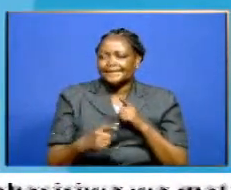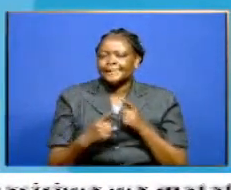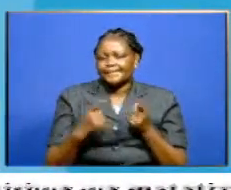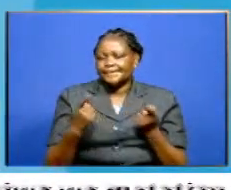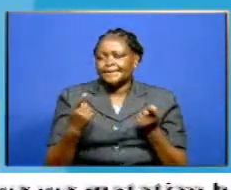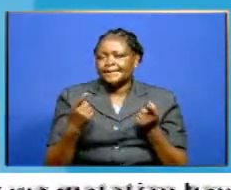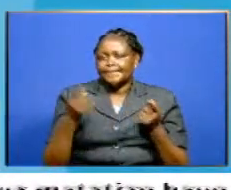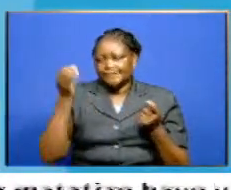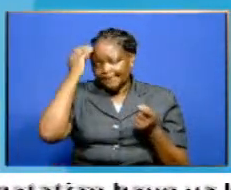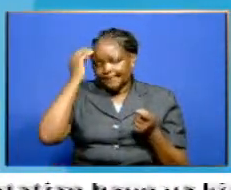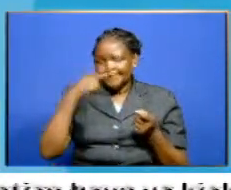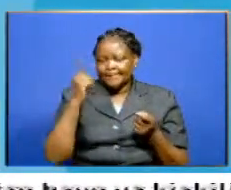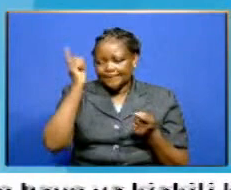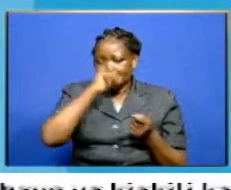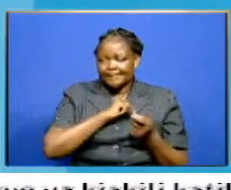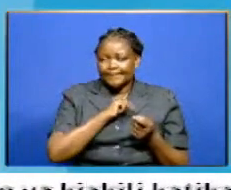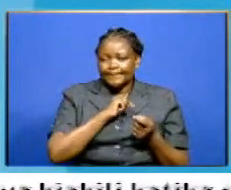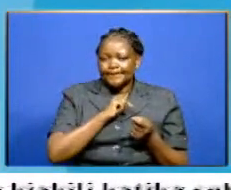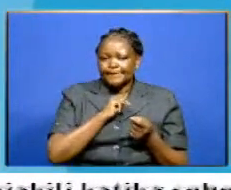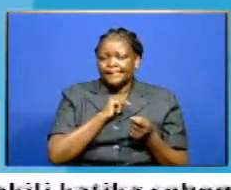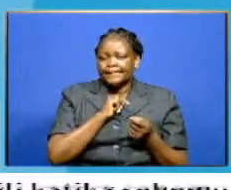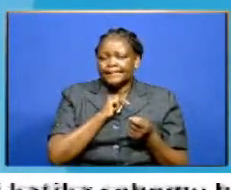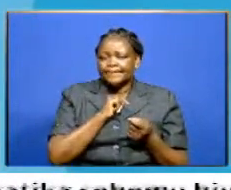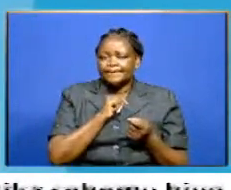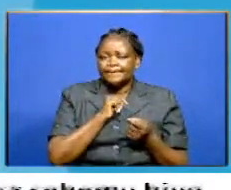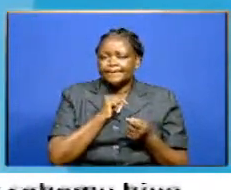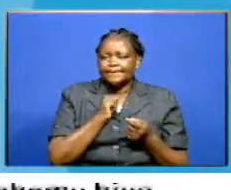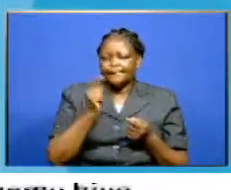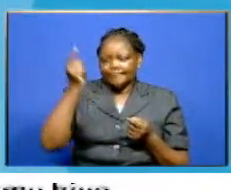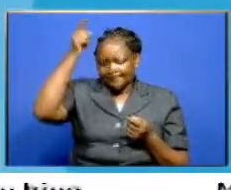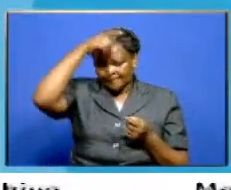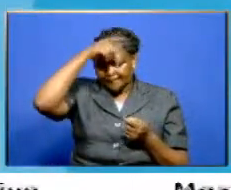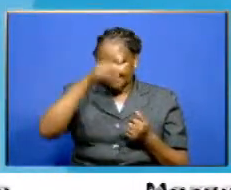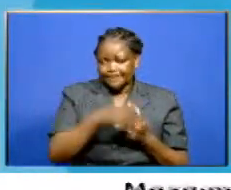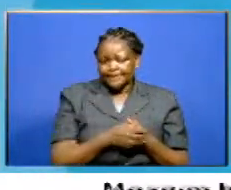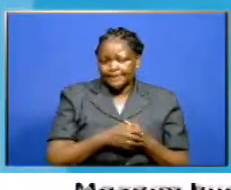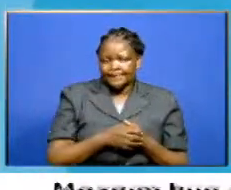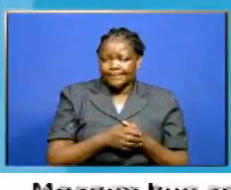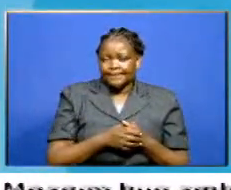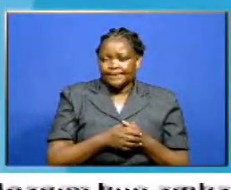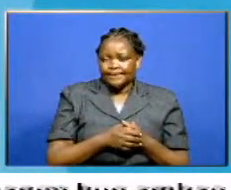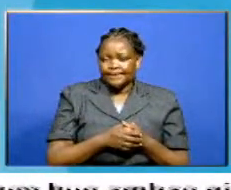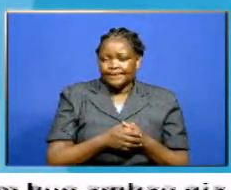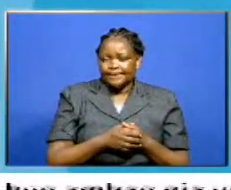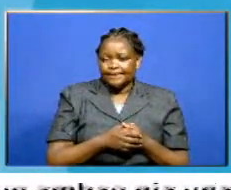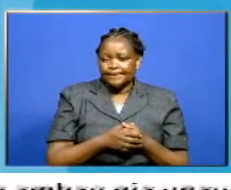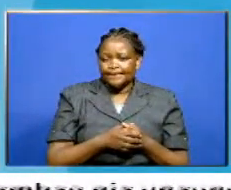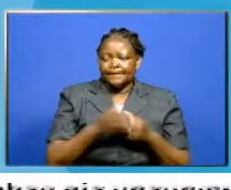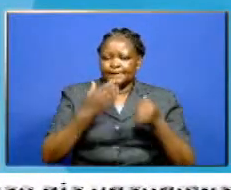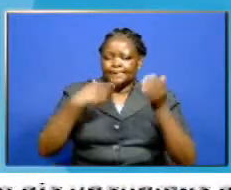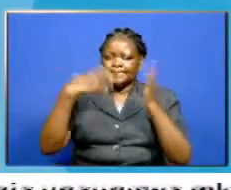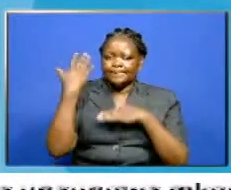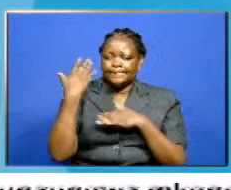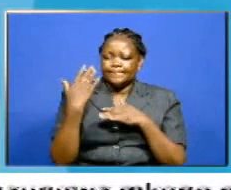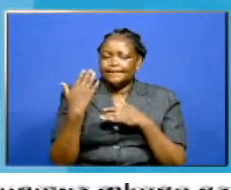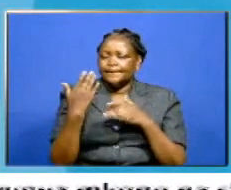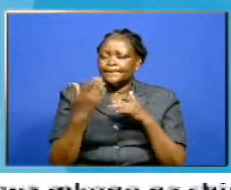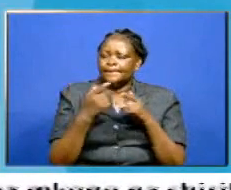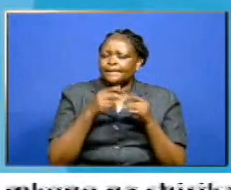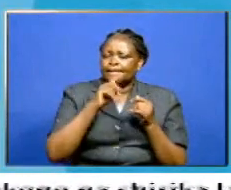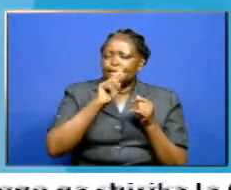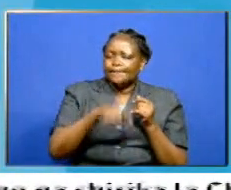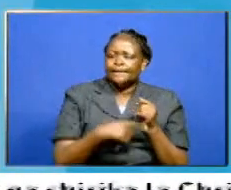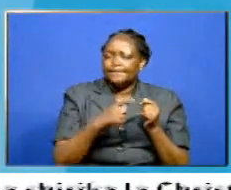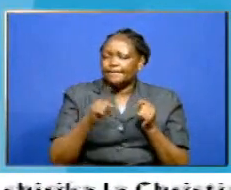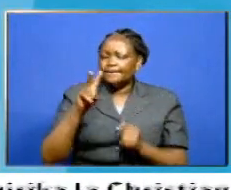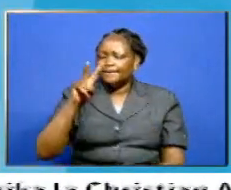ambao wanafuzu kutoka katika chuo kikuu ni kati ya 1,100 hadi 2,200. Lakini